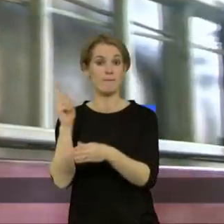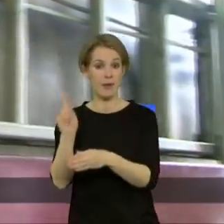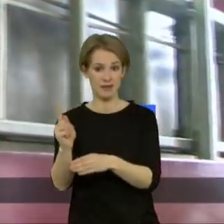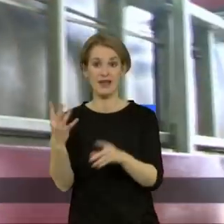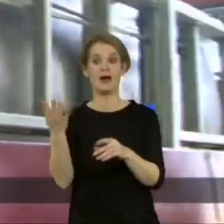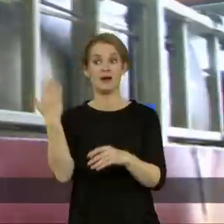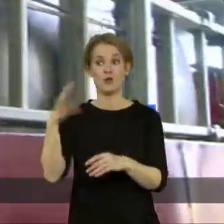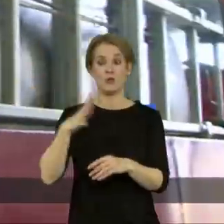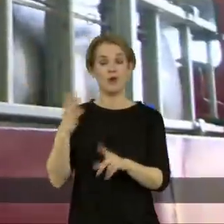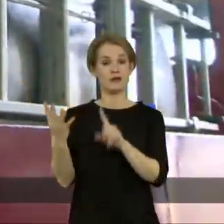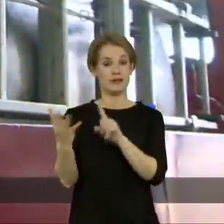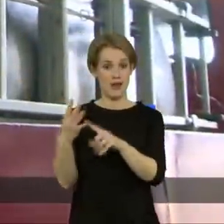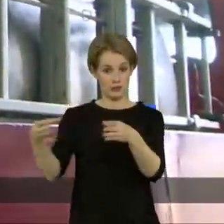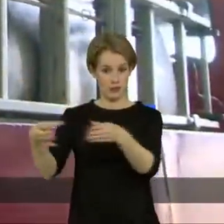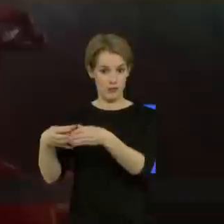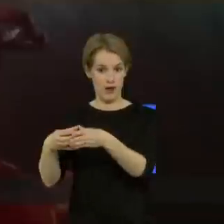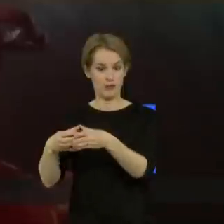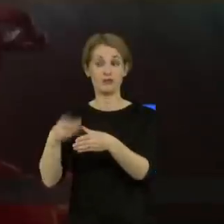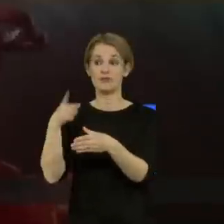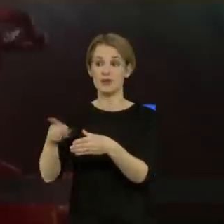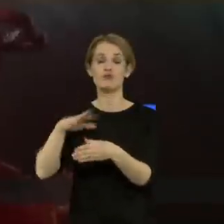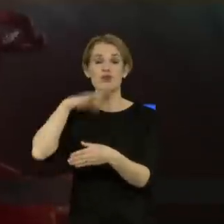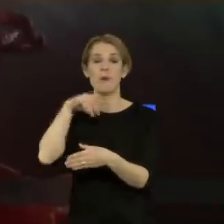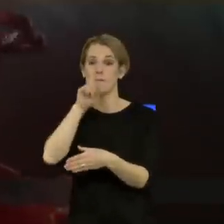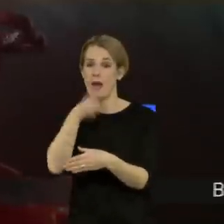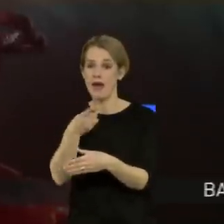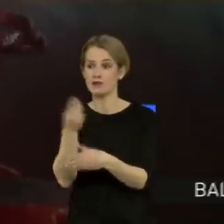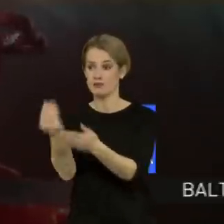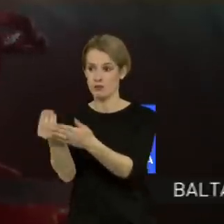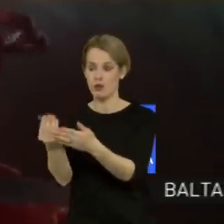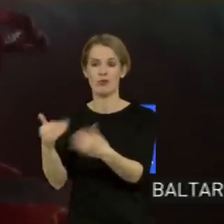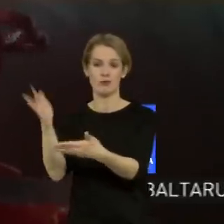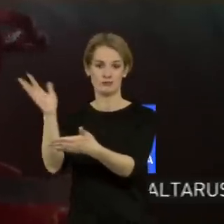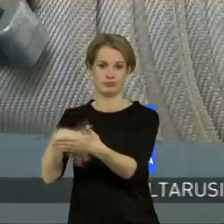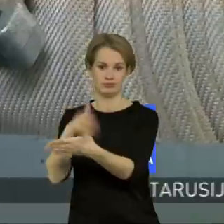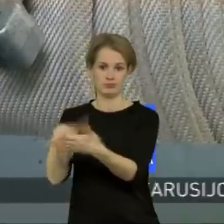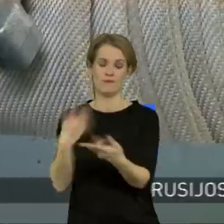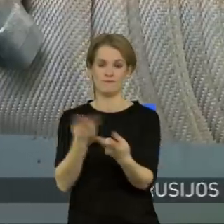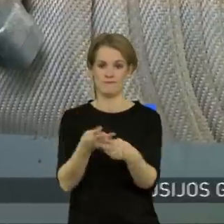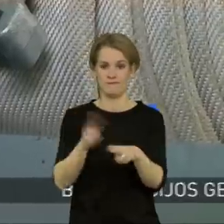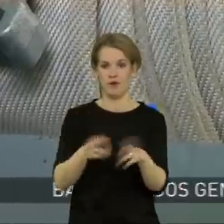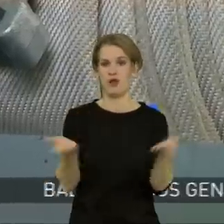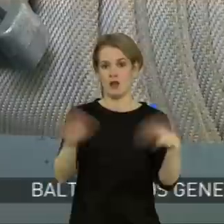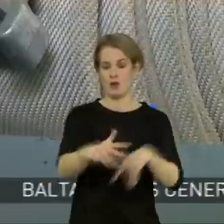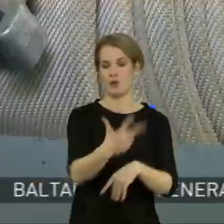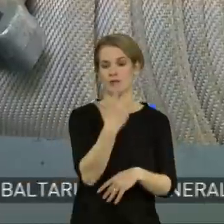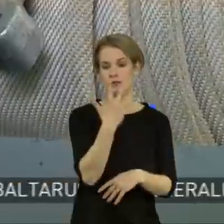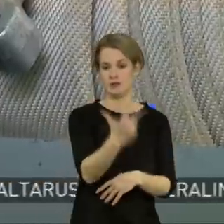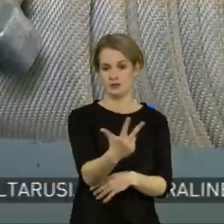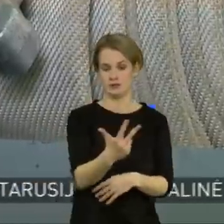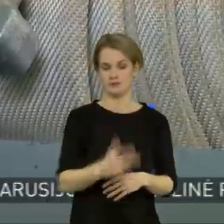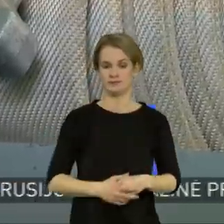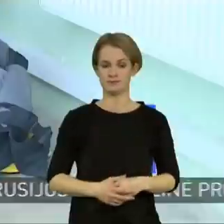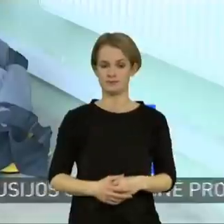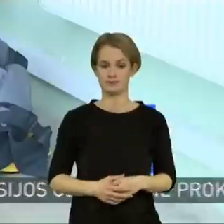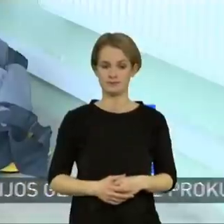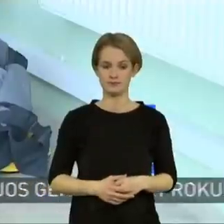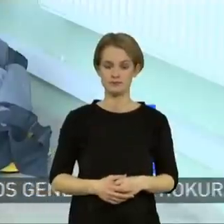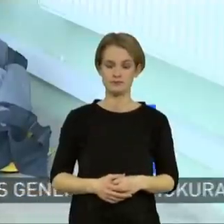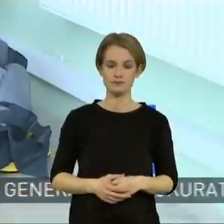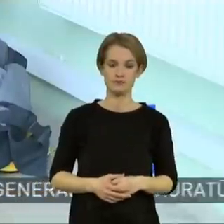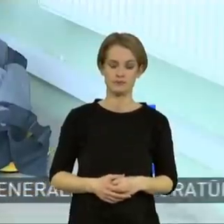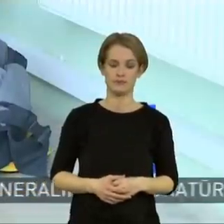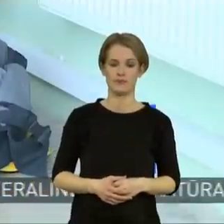finansavimą užteko tik metams. Departamentui pavaldžios miestų priešgaisrinės gelbėjimo tarnybos komandos nesiskundžia nei įrangos trūkumų, nei